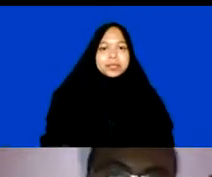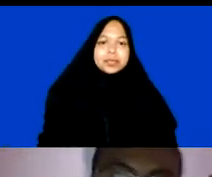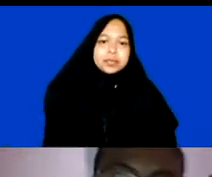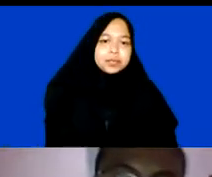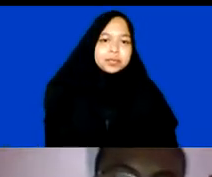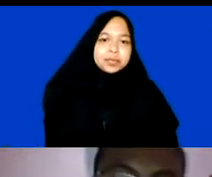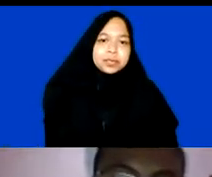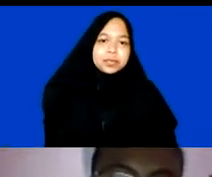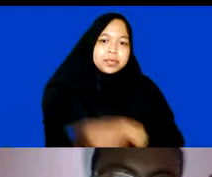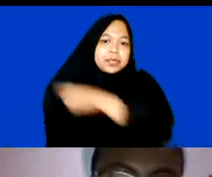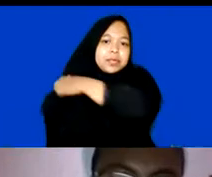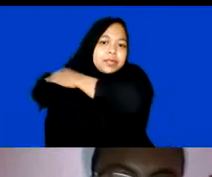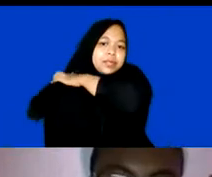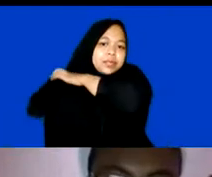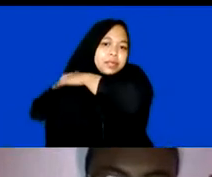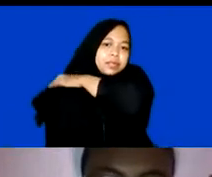Halo, Pak.